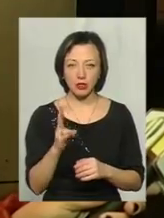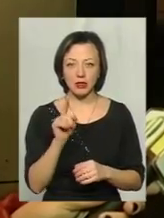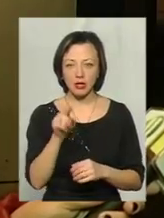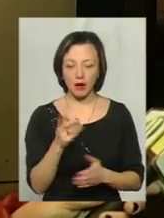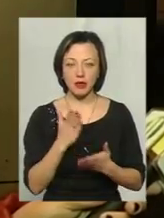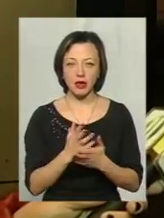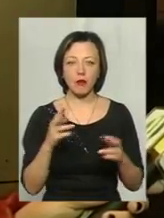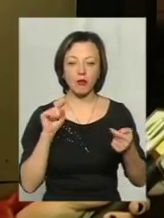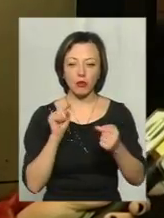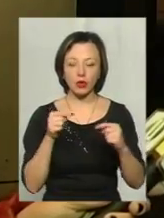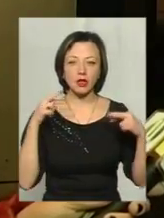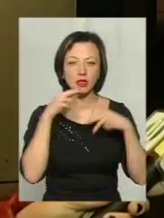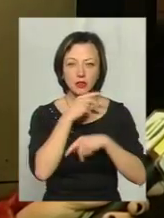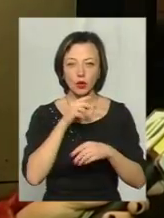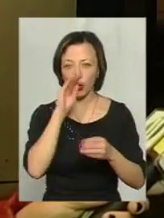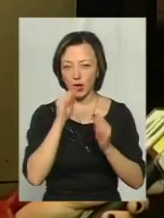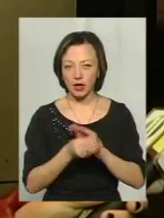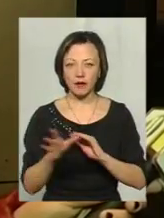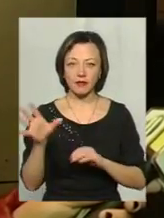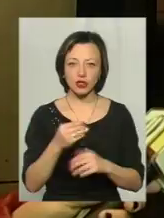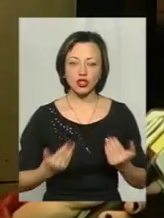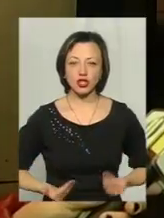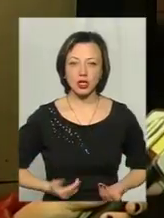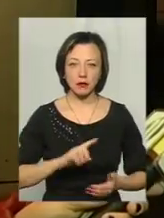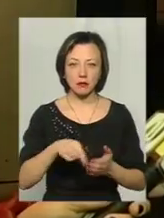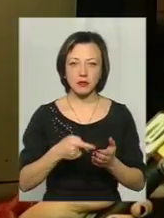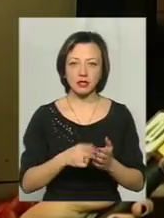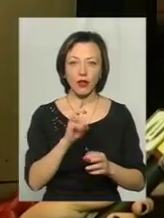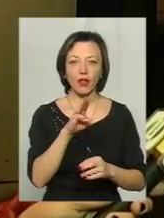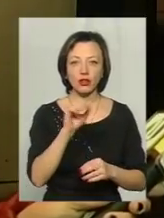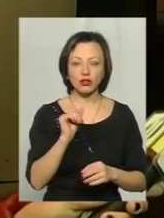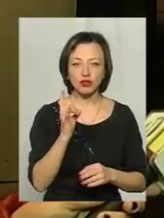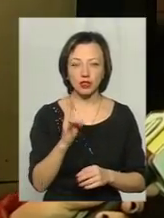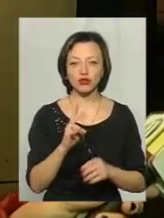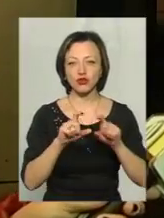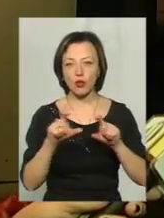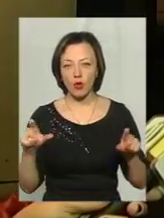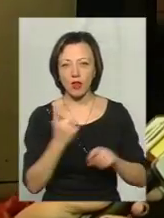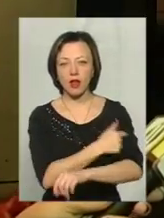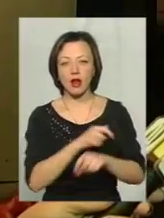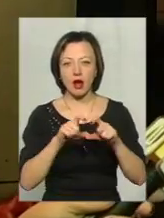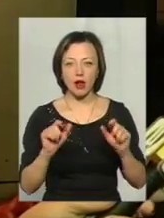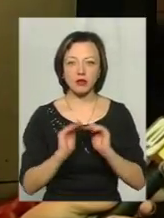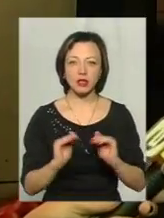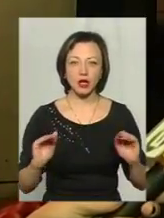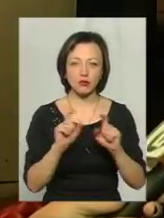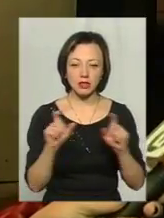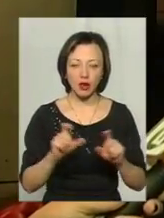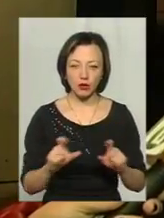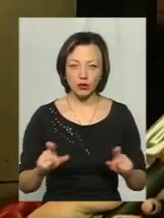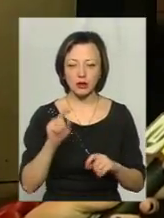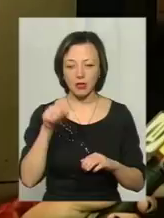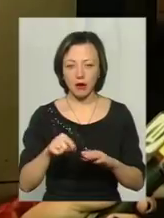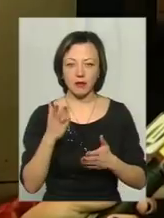протирадіаційні укриття для всіх жителів міста Нетішина. Вони під школами, лікарнями, дитячими садочками. Вони